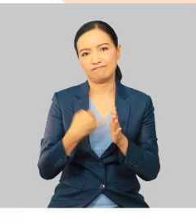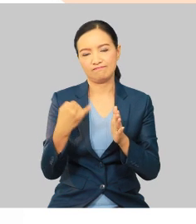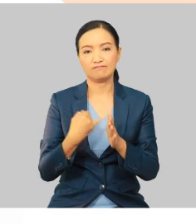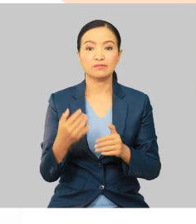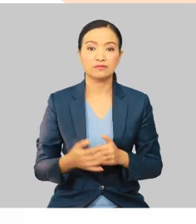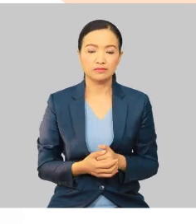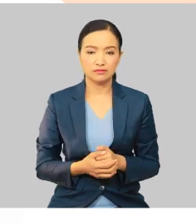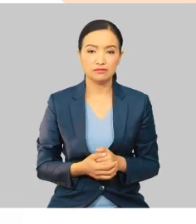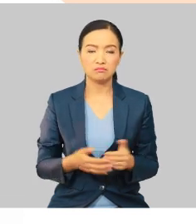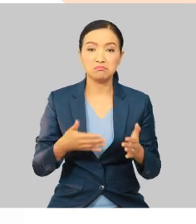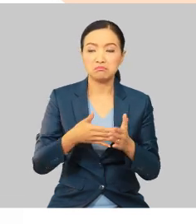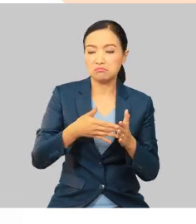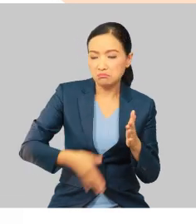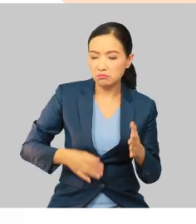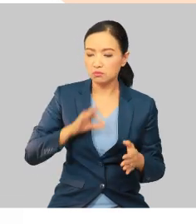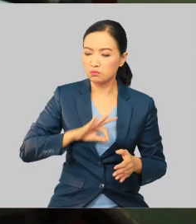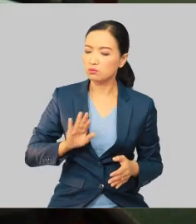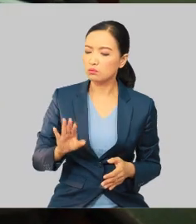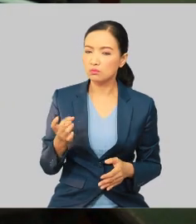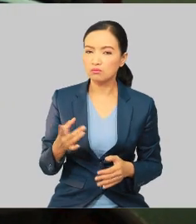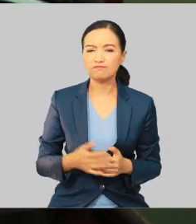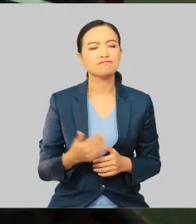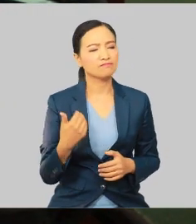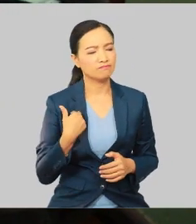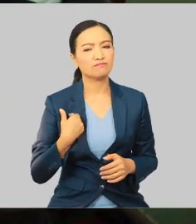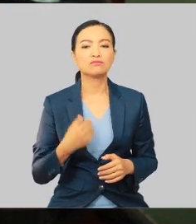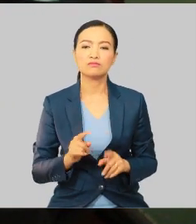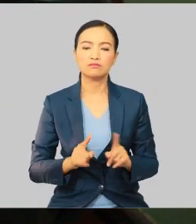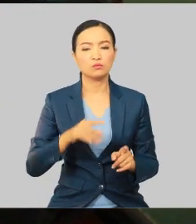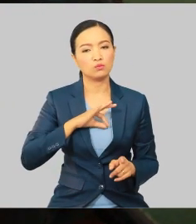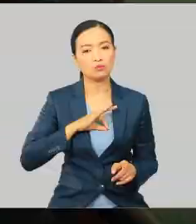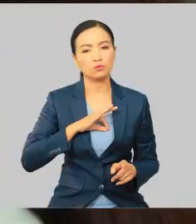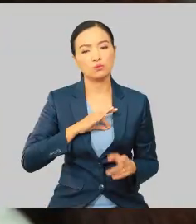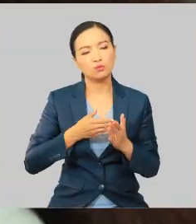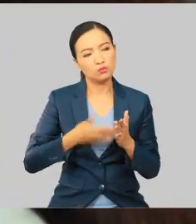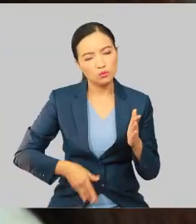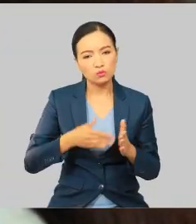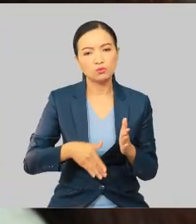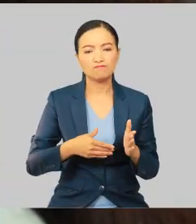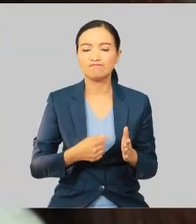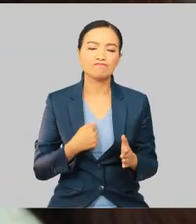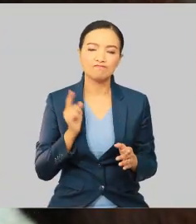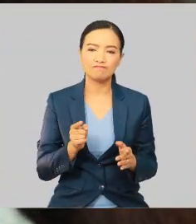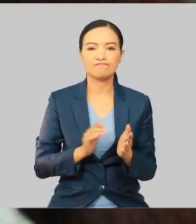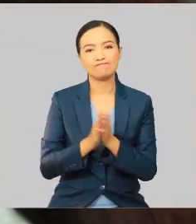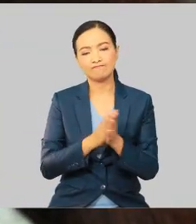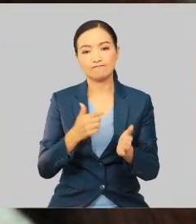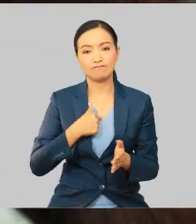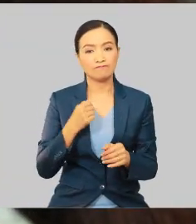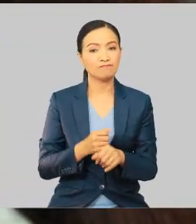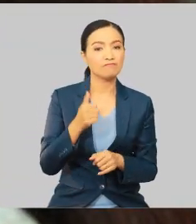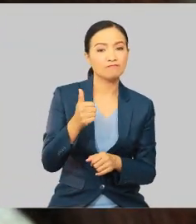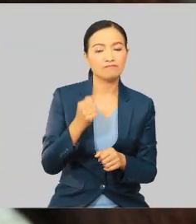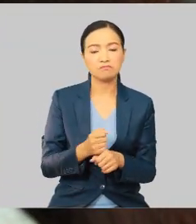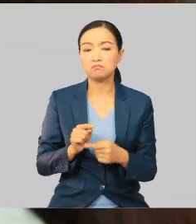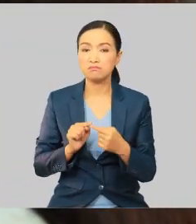ขึ้น คำว่าอุปสรรคในความรู้สึกของเรา แน่นอนว่ามันมีอยู่แล้วแต่มันอุปสรรคมันก็เหมือนเป็นสิ่งที่ท้าทายเราว่าเราจะทำได้ไห